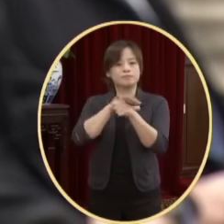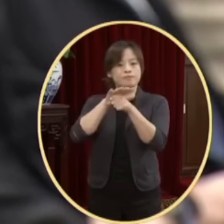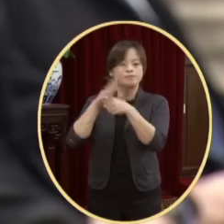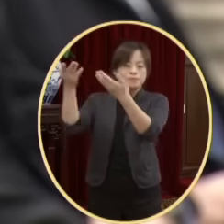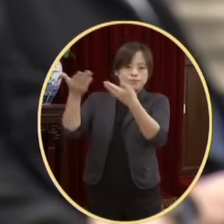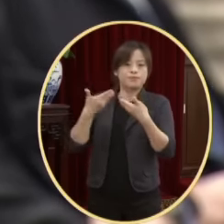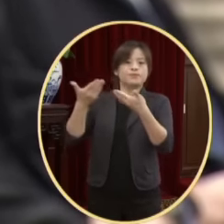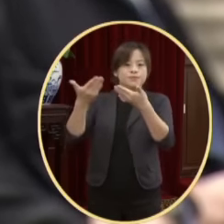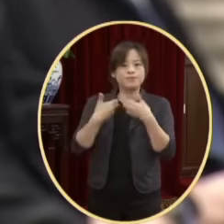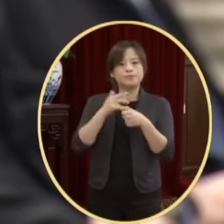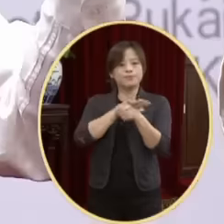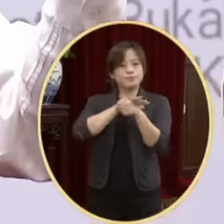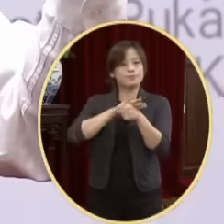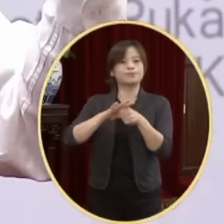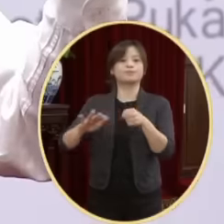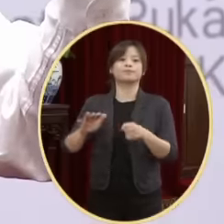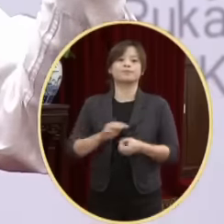爱。